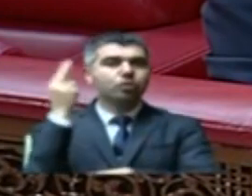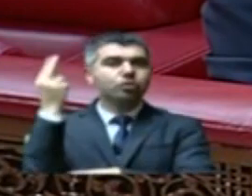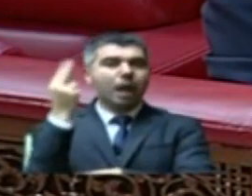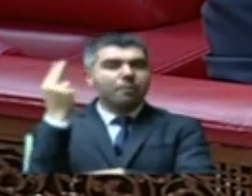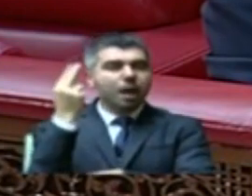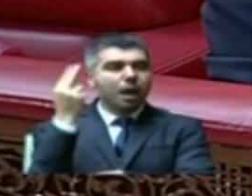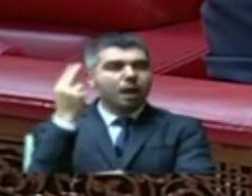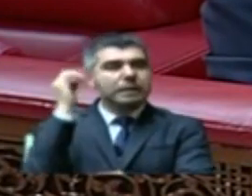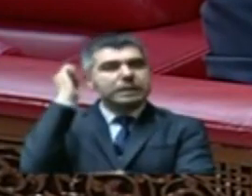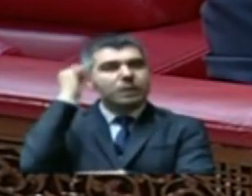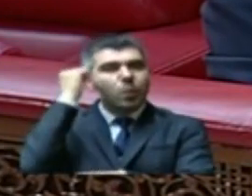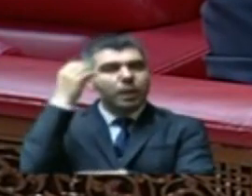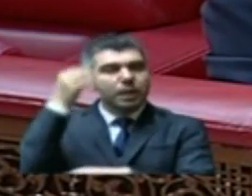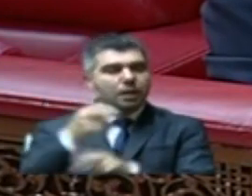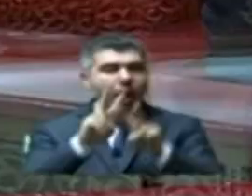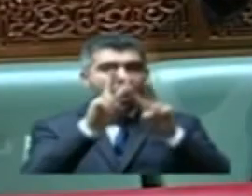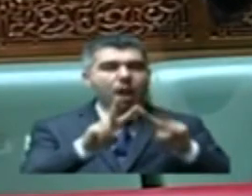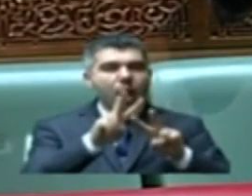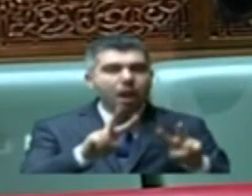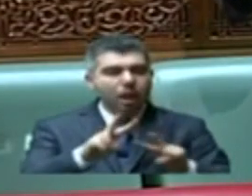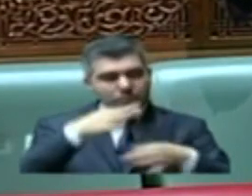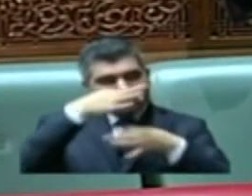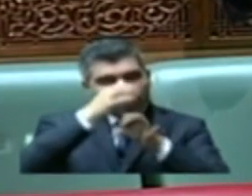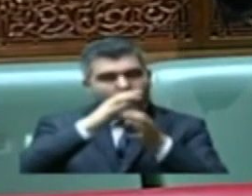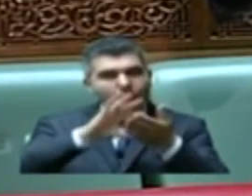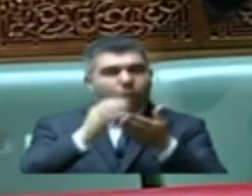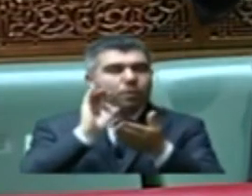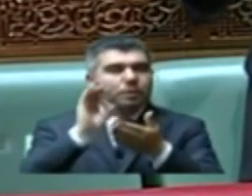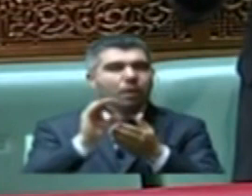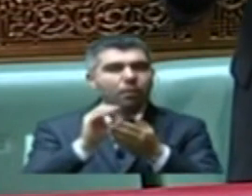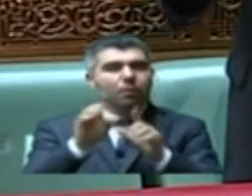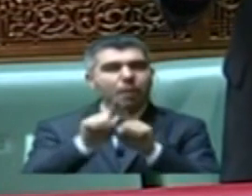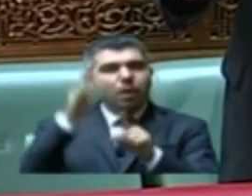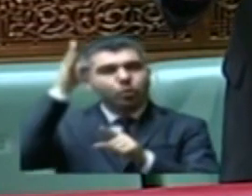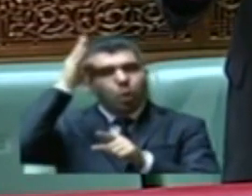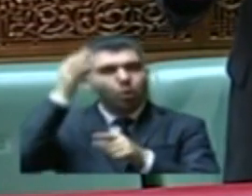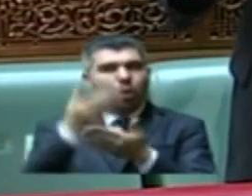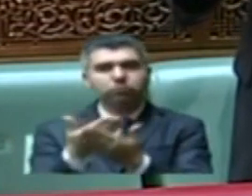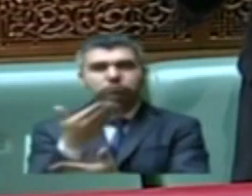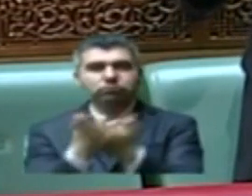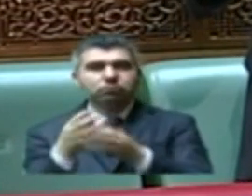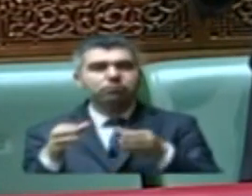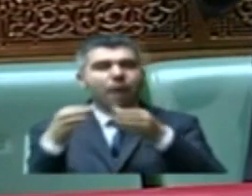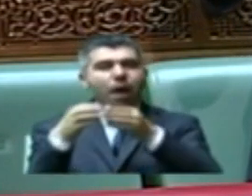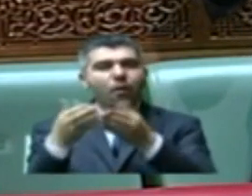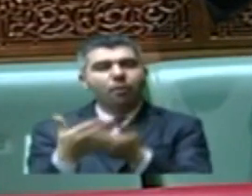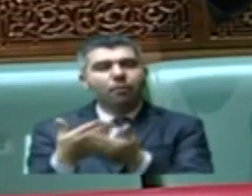للتربية والتكوين ودعم البحث العلمي ماديا ومعنويا وإشراك مختلف المكونات المجتمعية